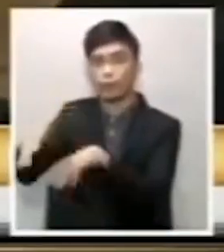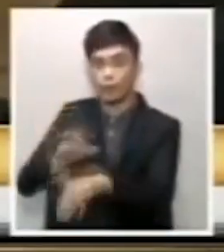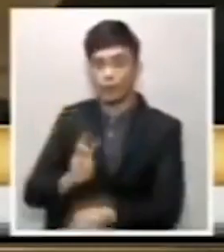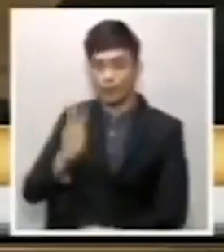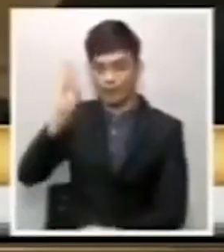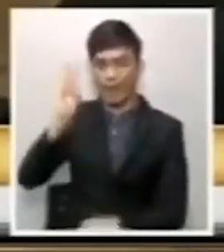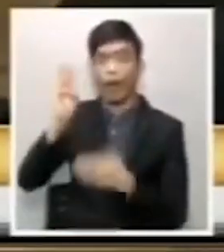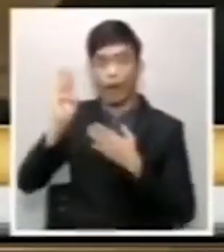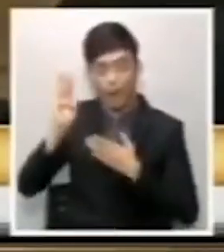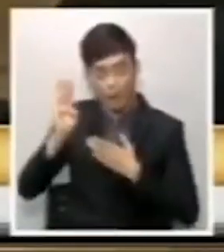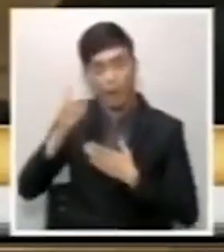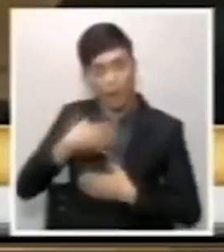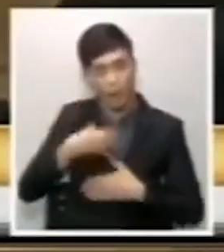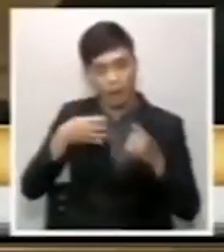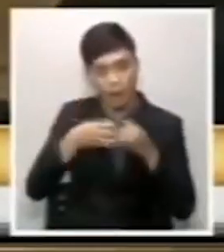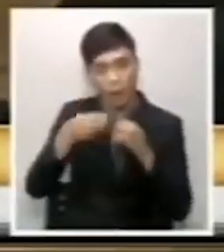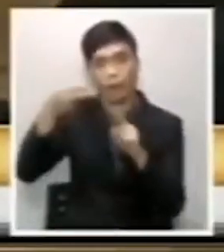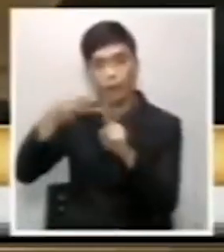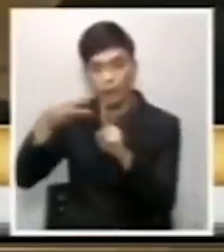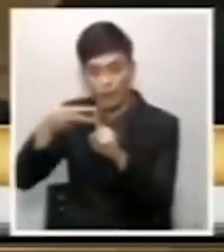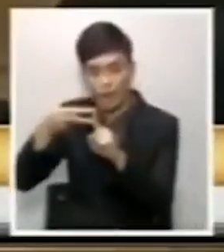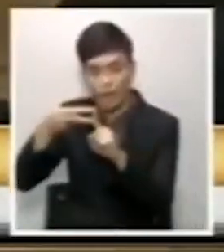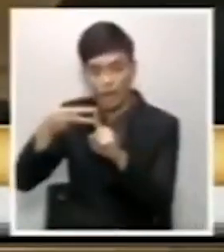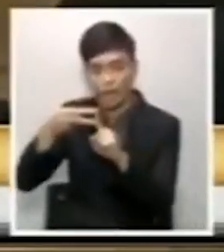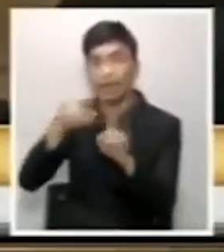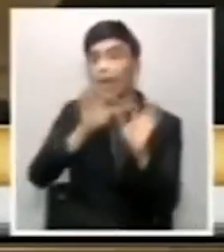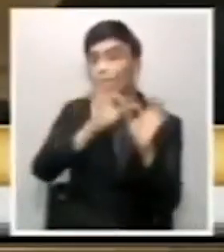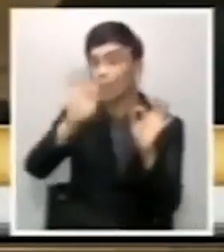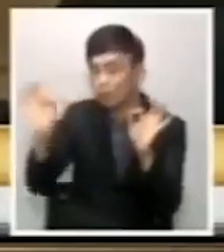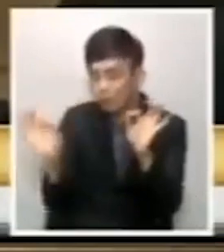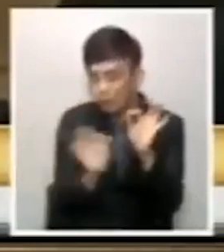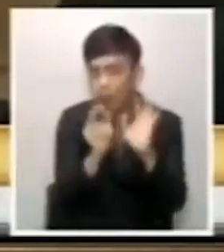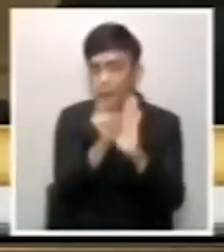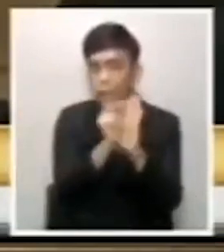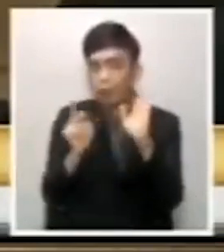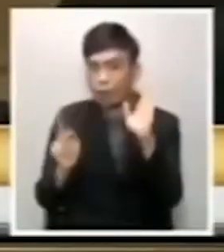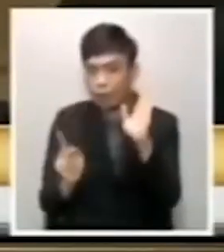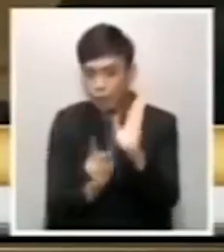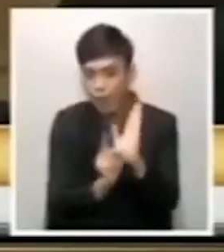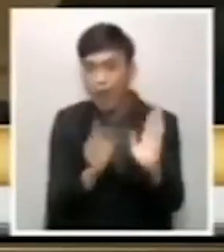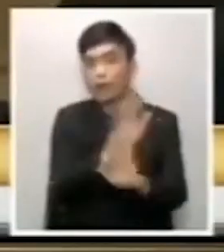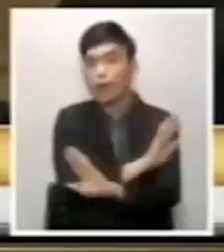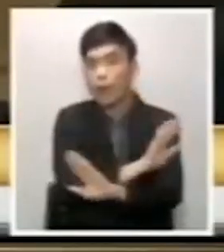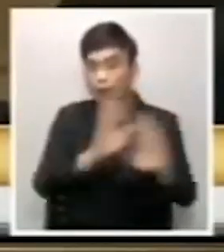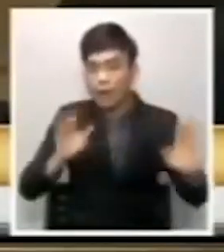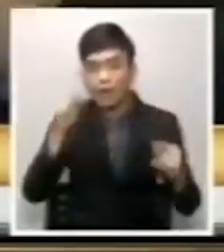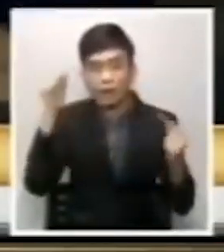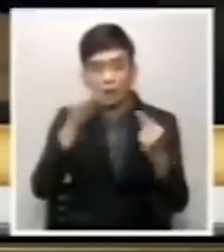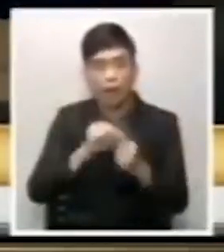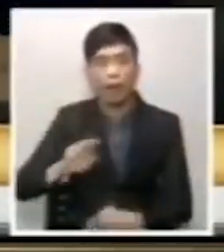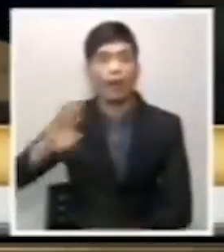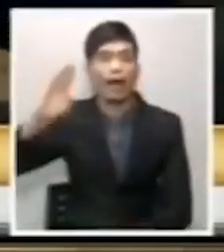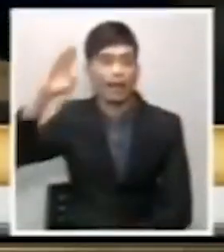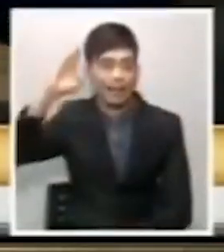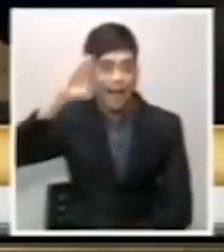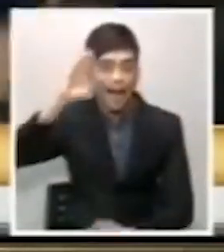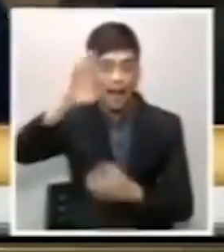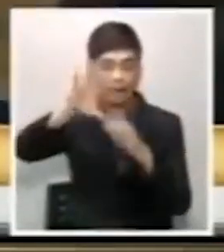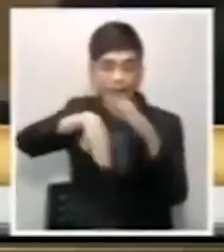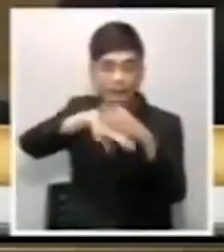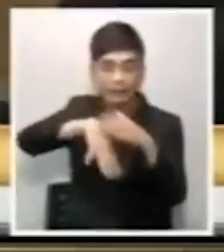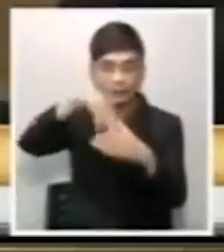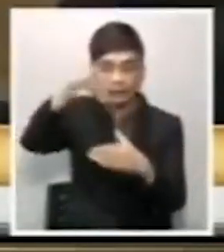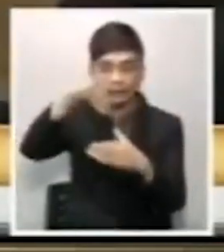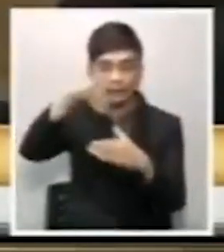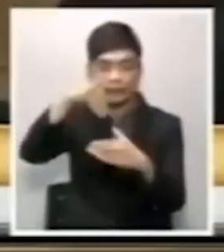าคตใหม่เราจะผ่านร่างกฎหมายในเรื่องของการยกเลิกการเกณฑ์ทหารเปลี่ยนจากการเกณฑ์ทห